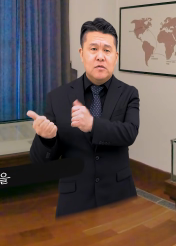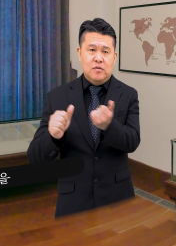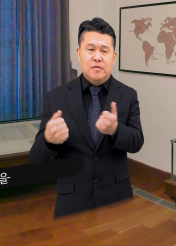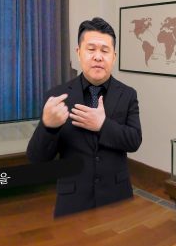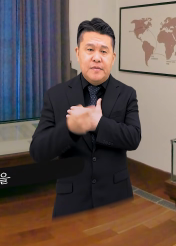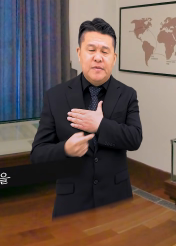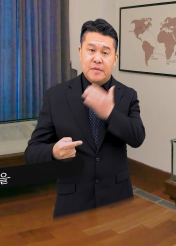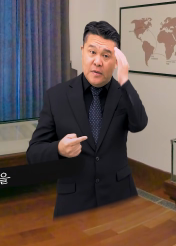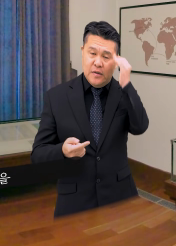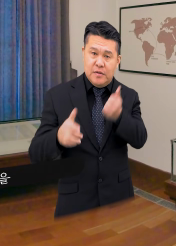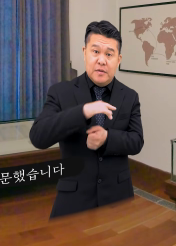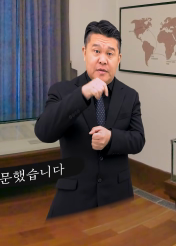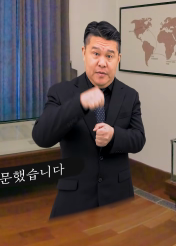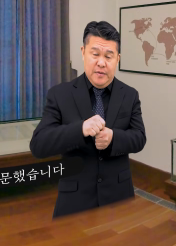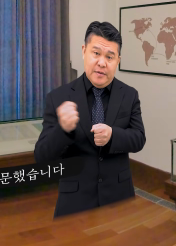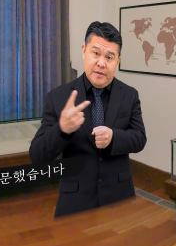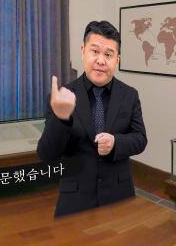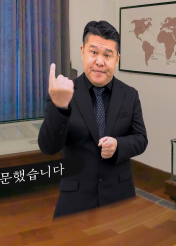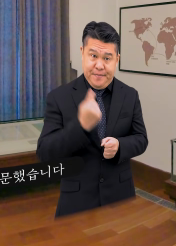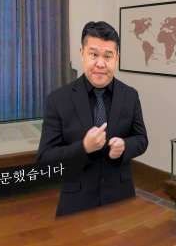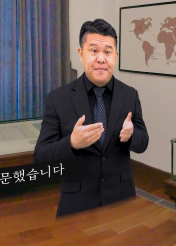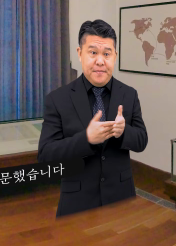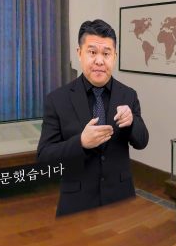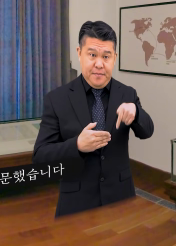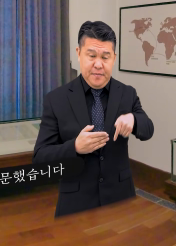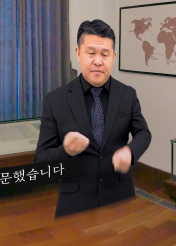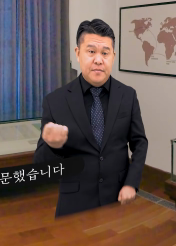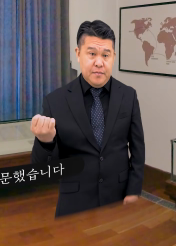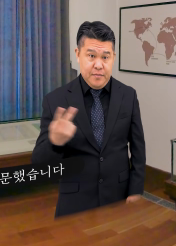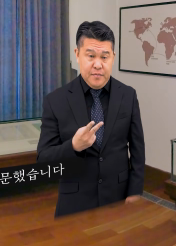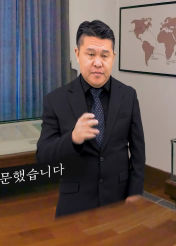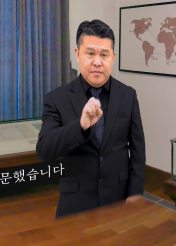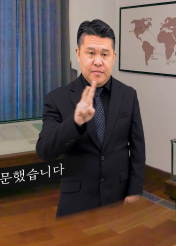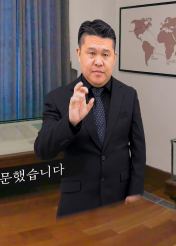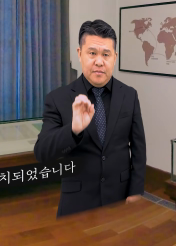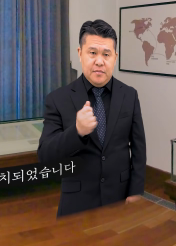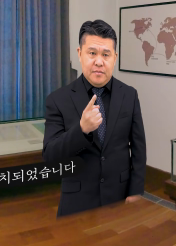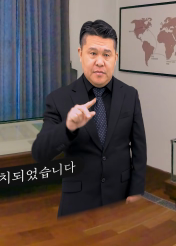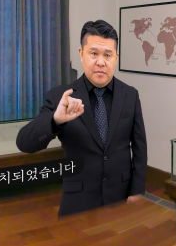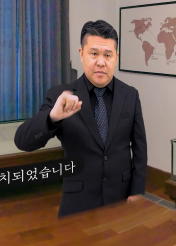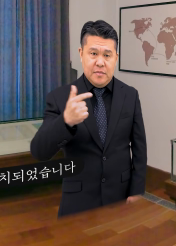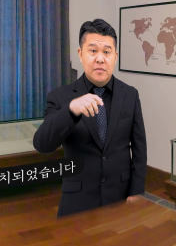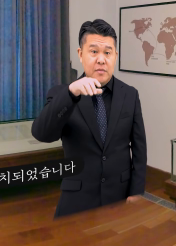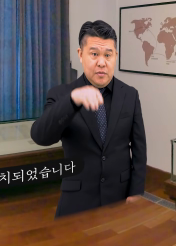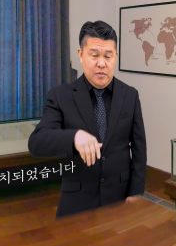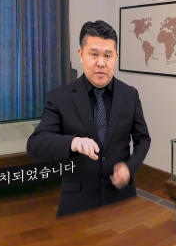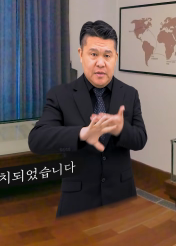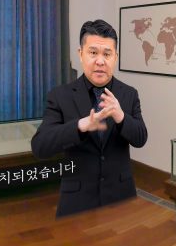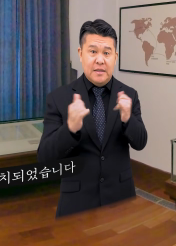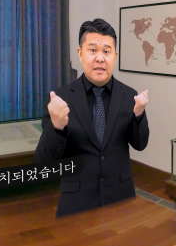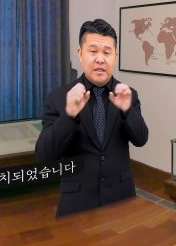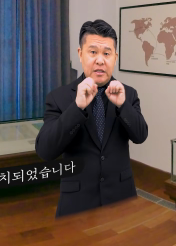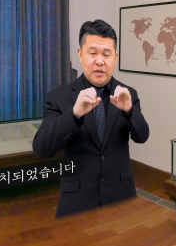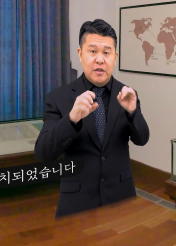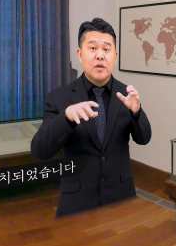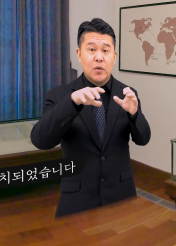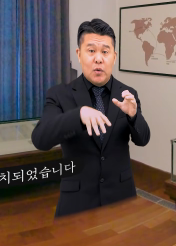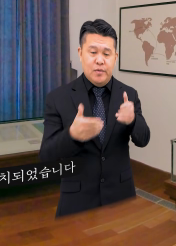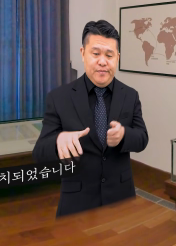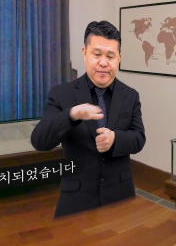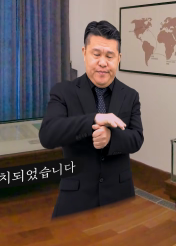테일러는 남편의 시신을 이곳 한국에 묻어주기 위해 한국을 방문했습니다. 그리고 양화진 외국인 선교사